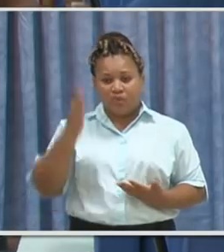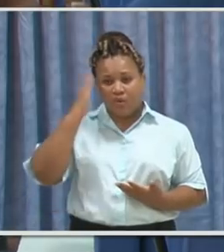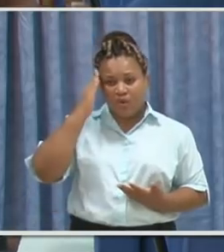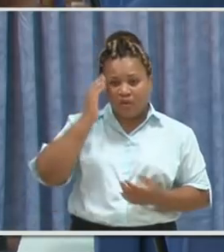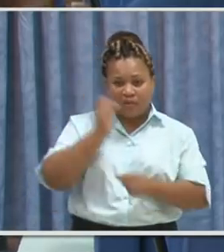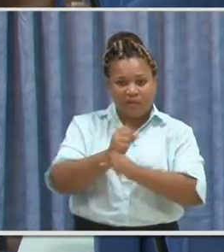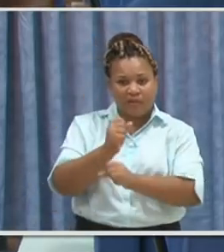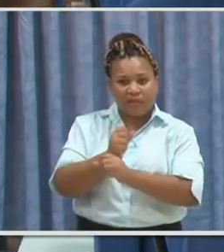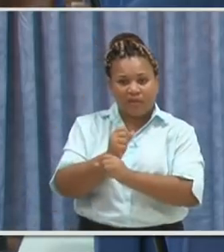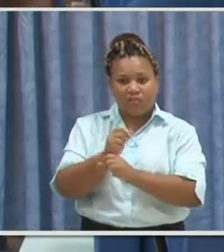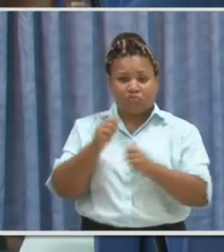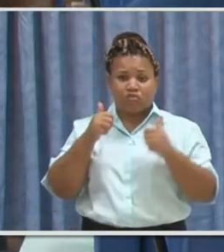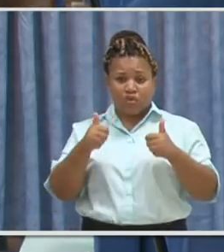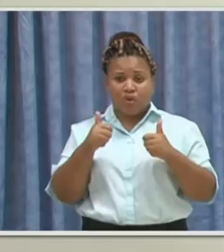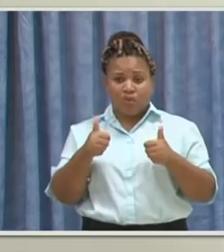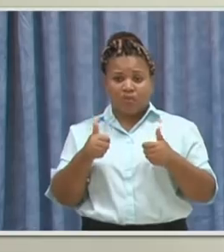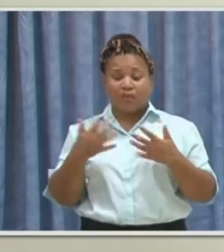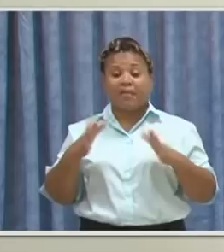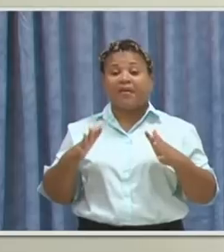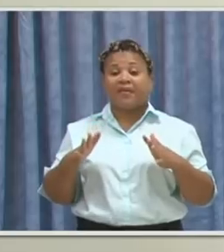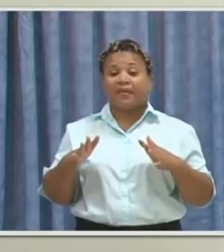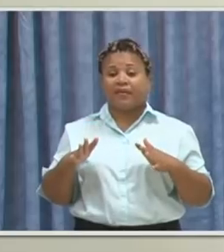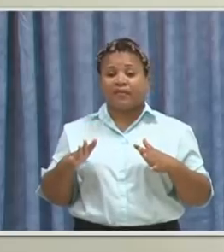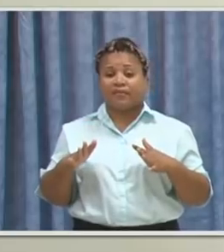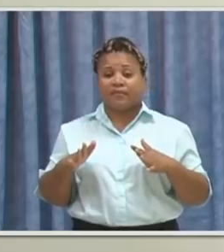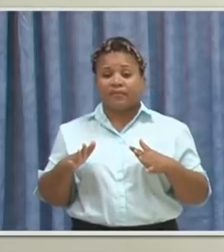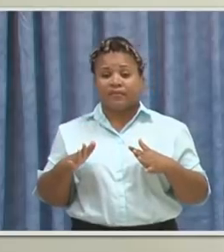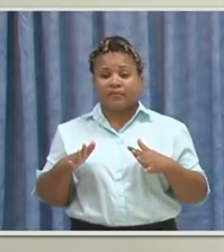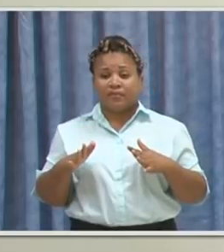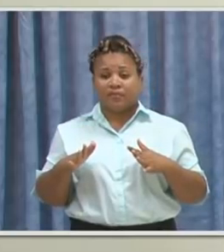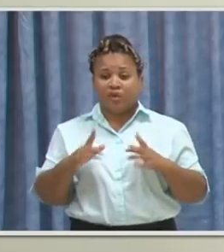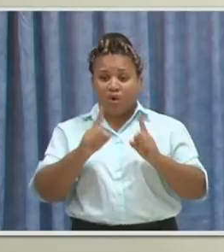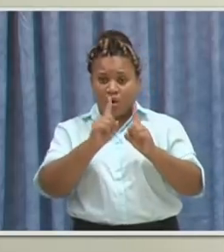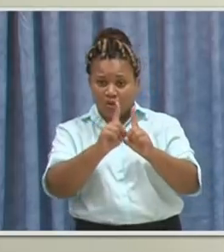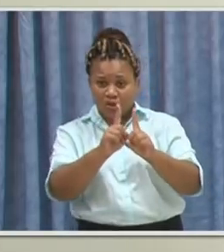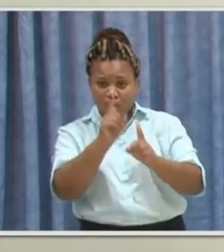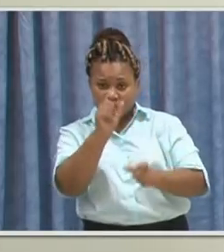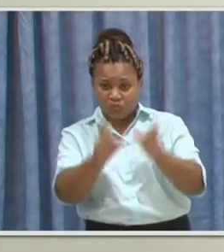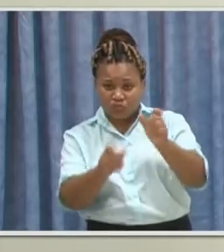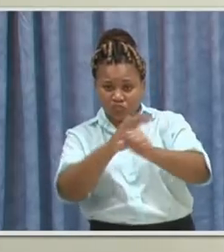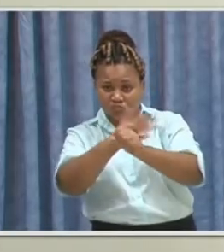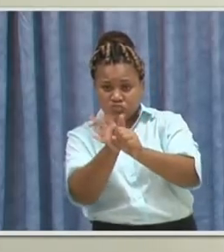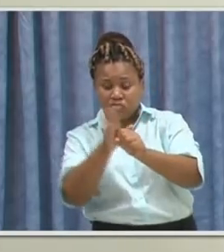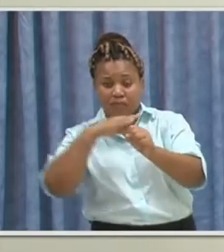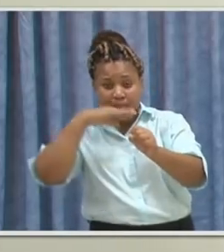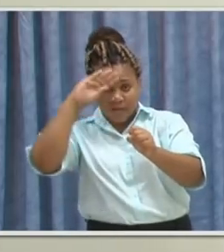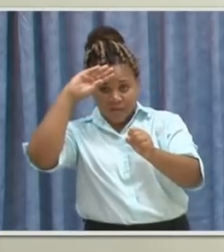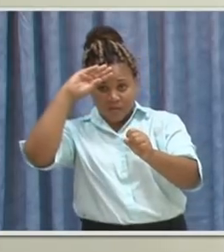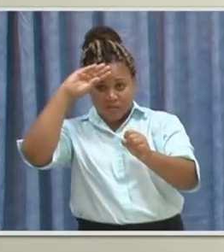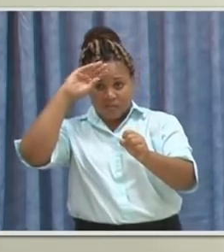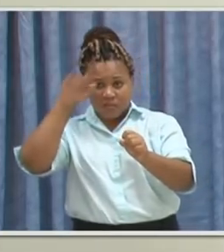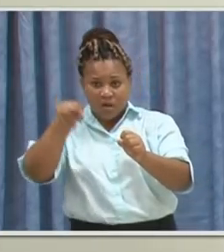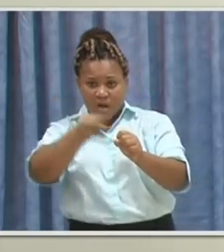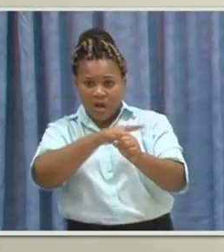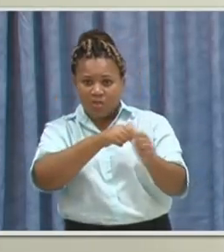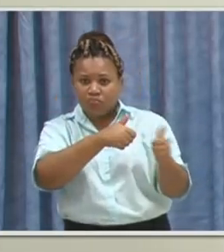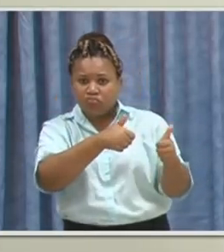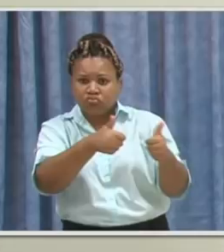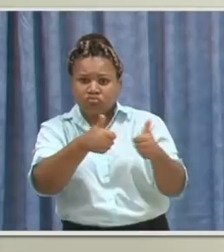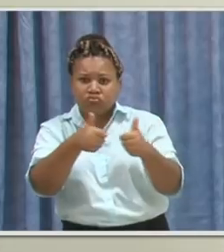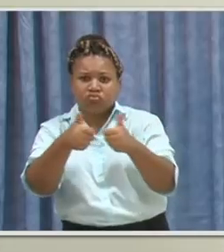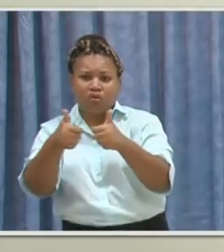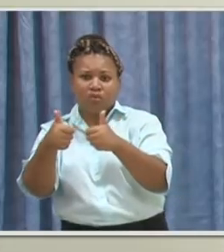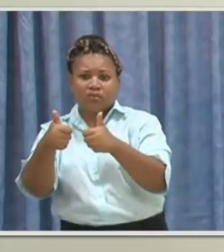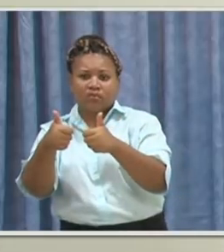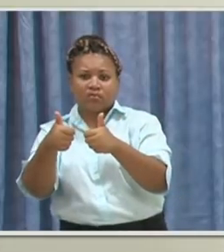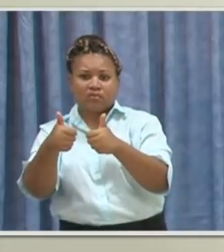ça là, il est encourageant à cause, il montre que le résultat qui nous achève est